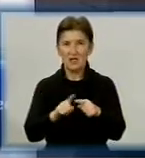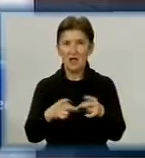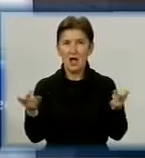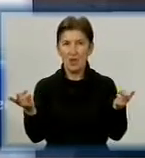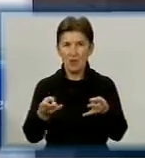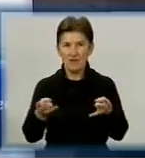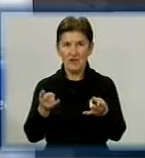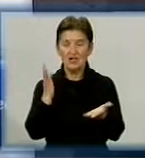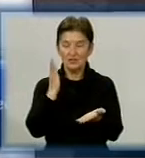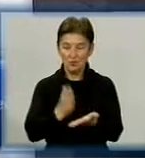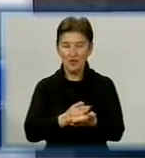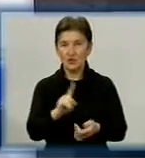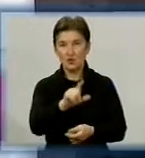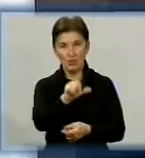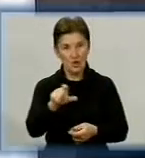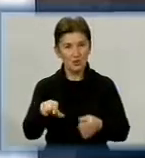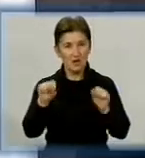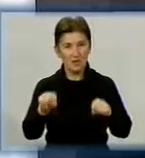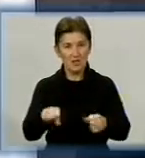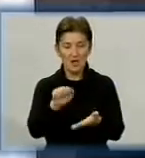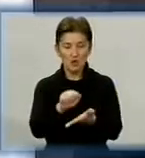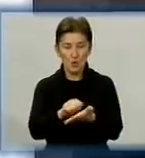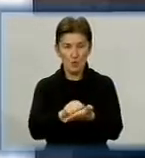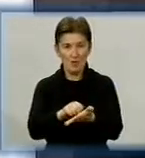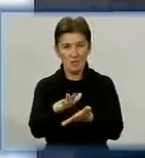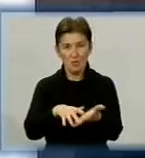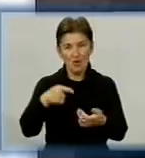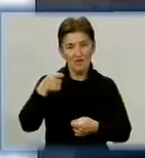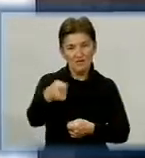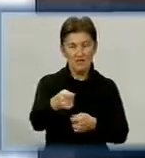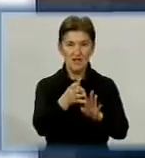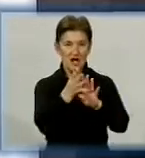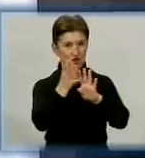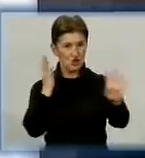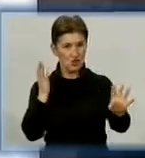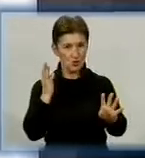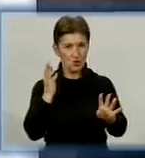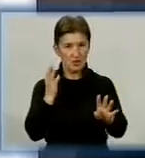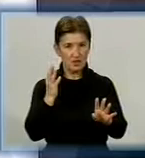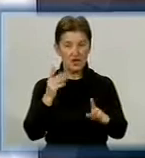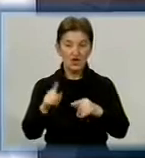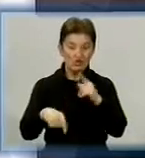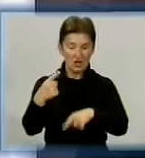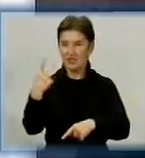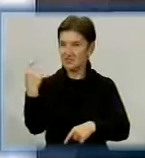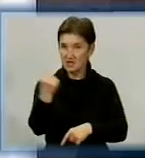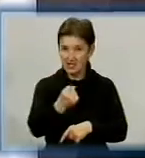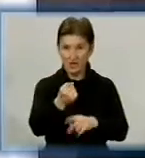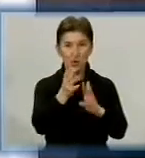того, щоб люди змогли подавати документи на чергу. Я розумію так, що десь через неділю вся